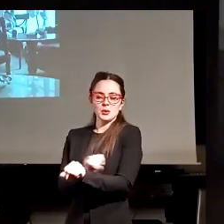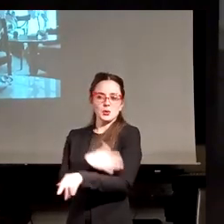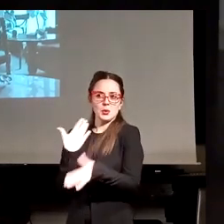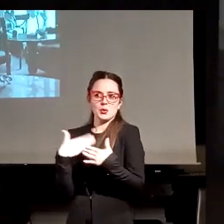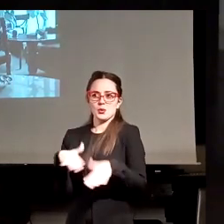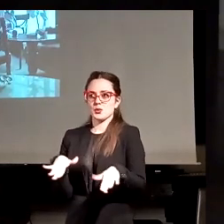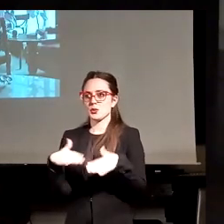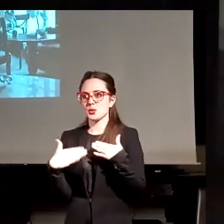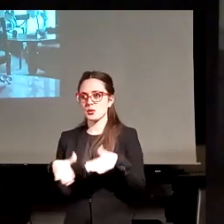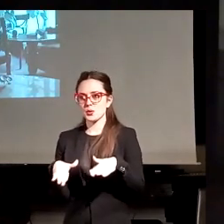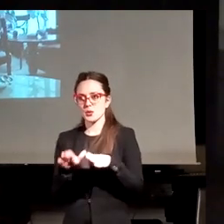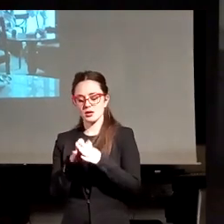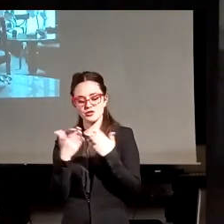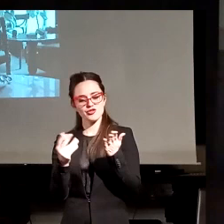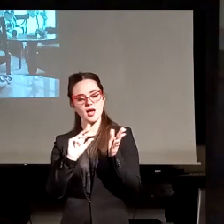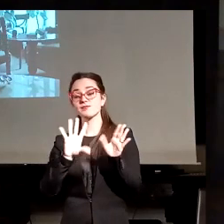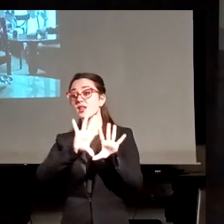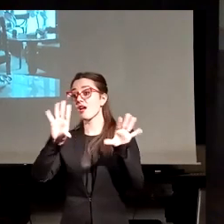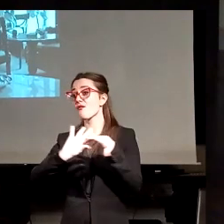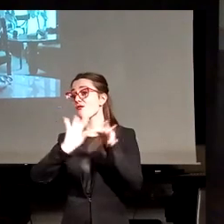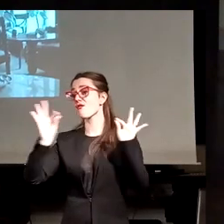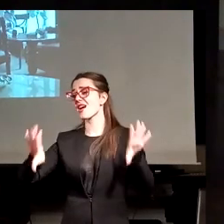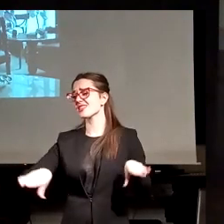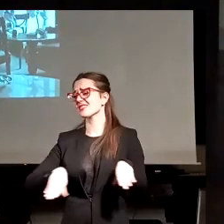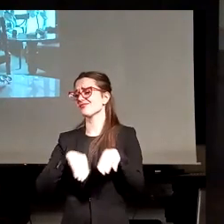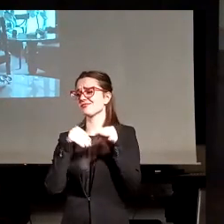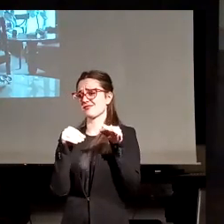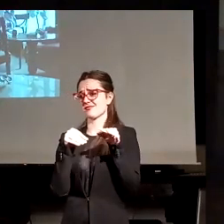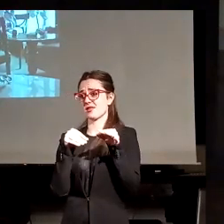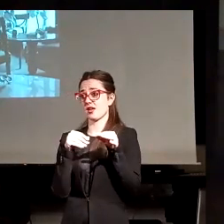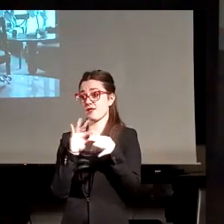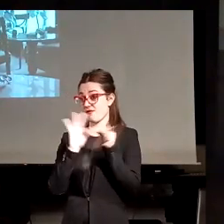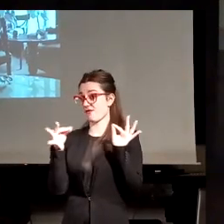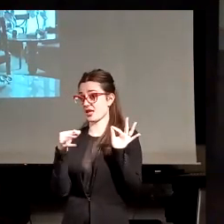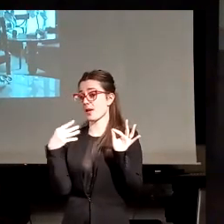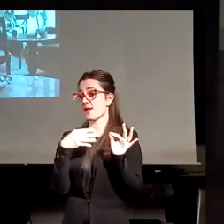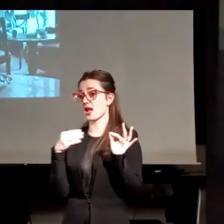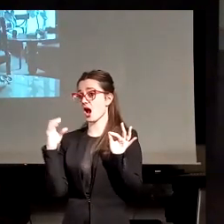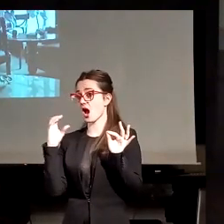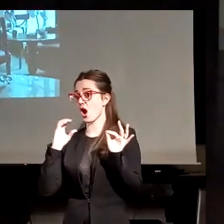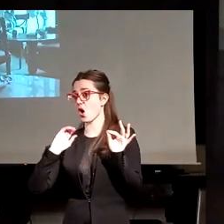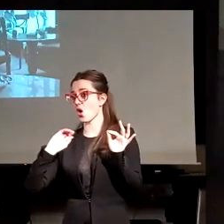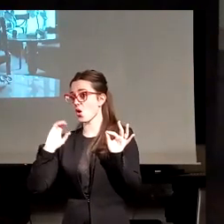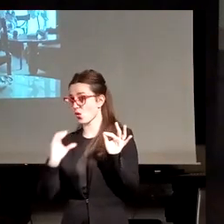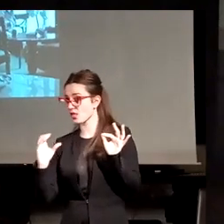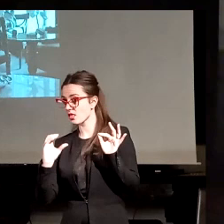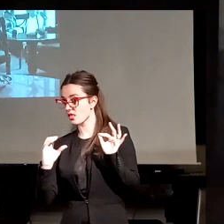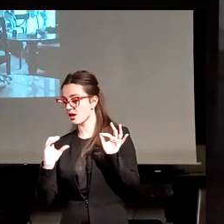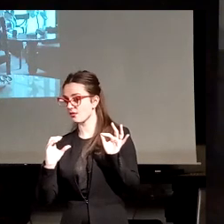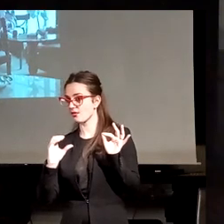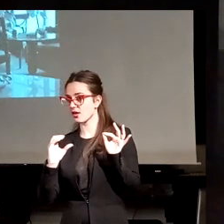dalla dalla dedica iniziava dedica iniziale a questa donna maria coda ma che poi è quella che voi non farà conoscere che